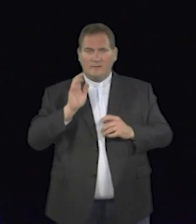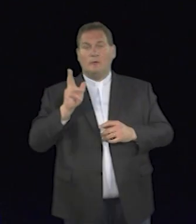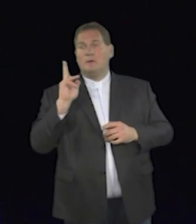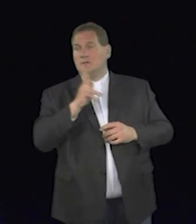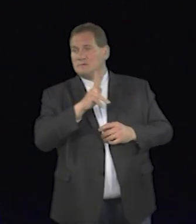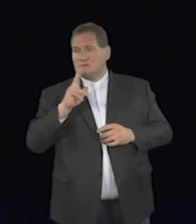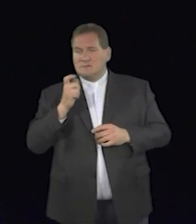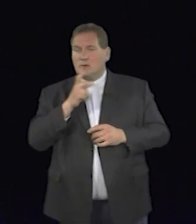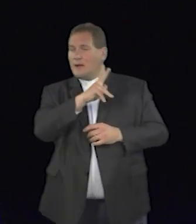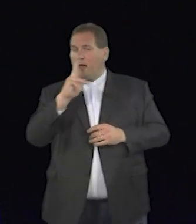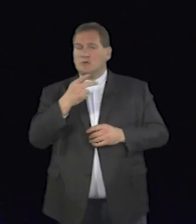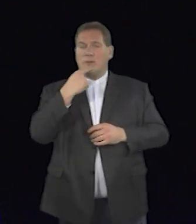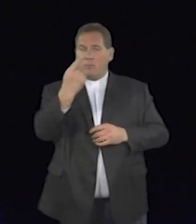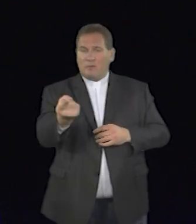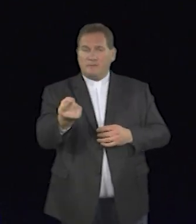powie.